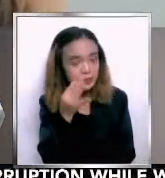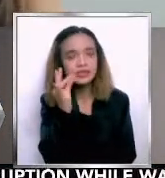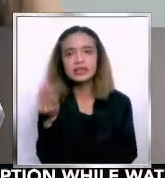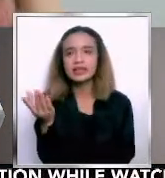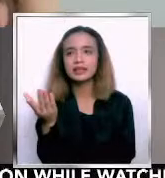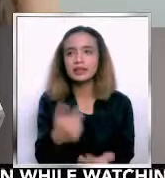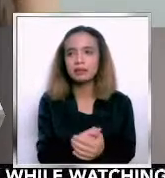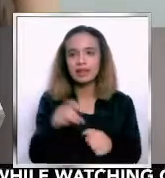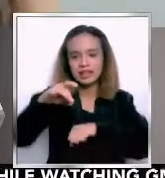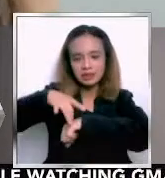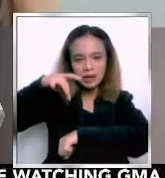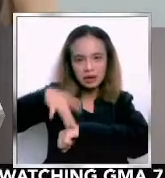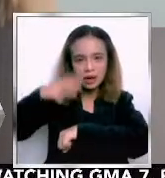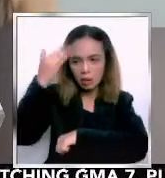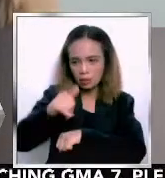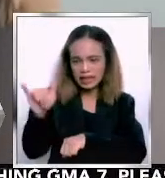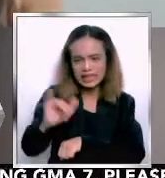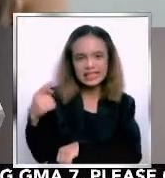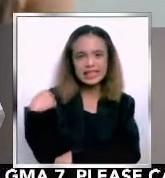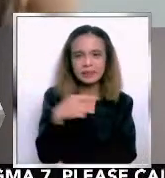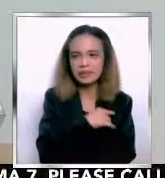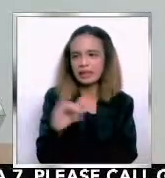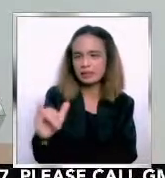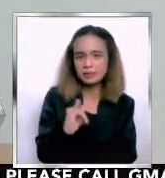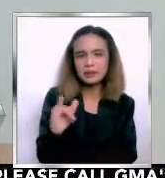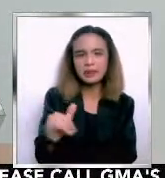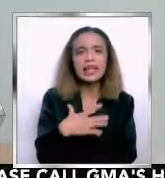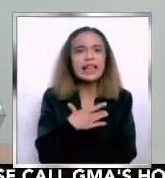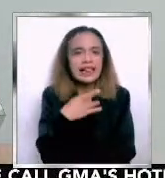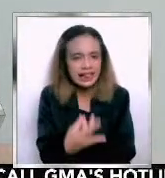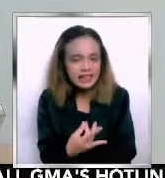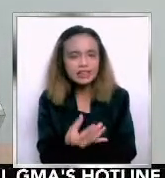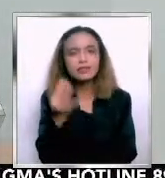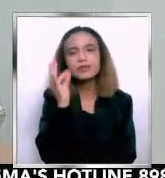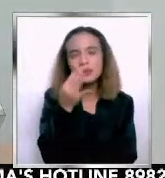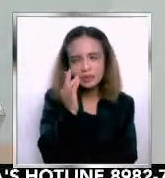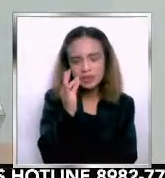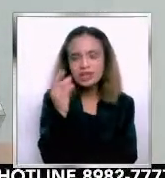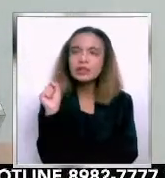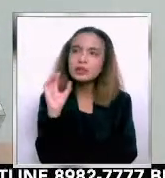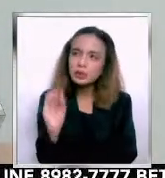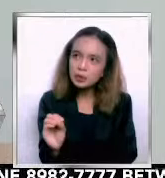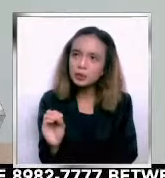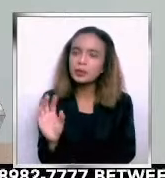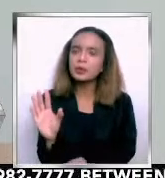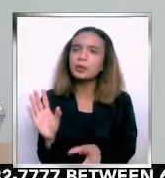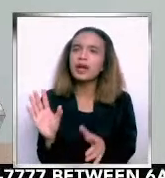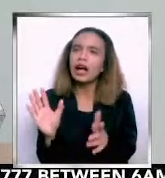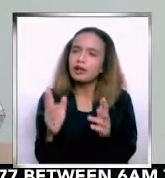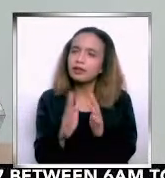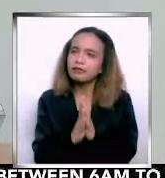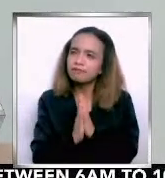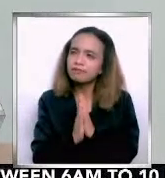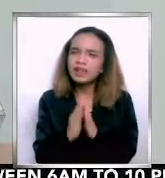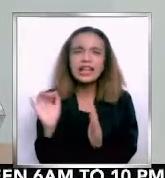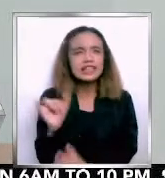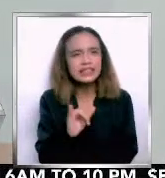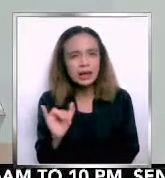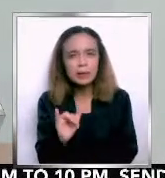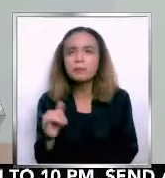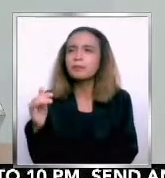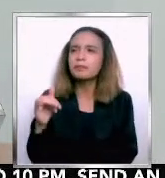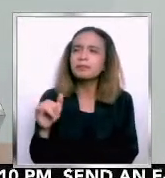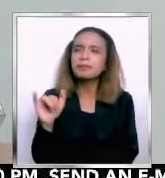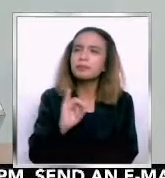kasi parehas po kami hilig sa mga prutas. So very ano po siya, very parang nanay po talaga siya.